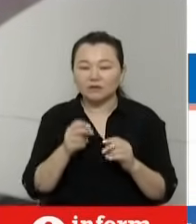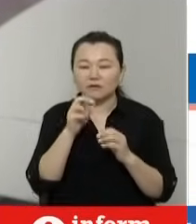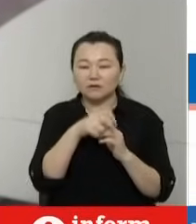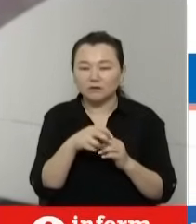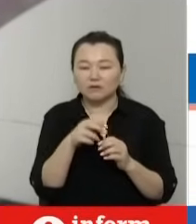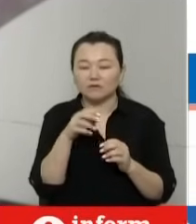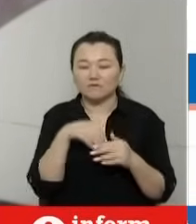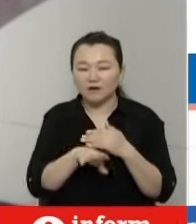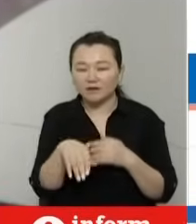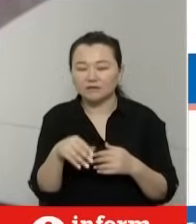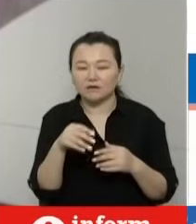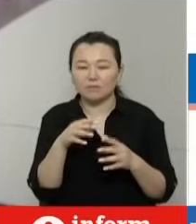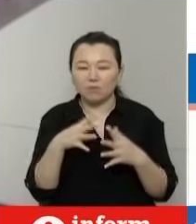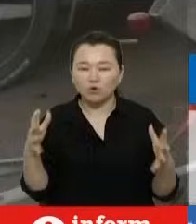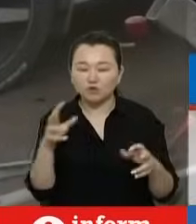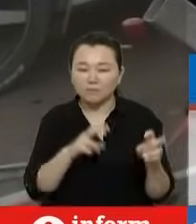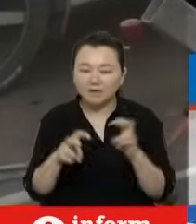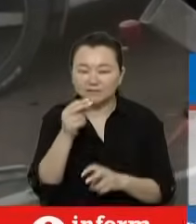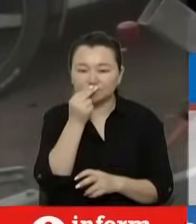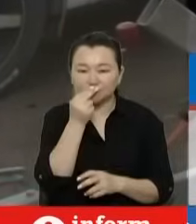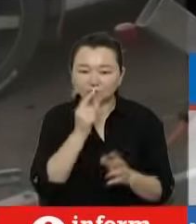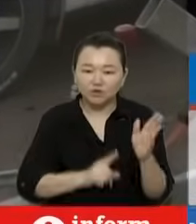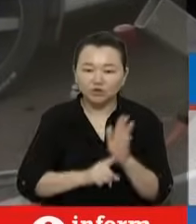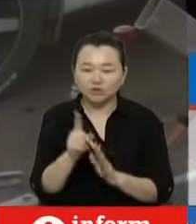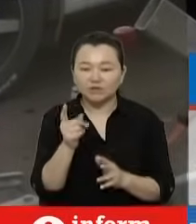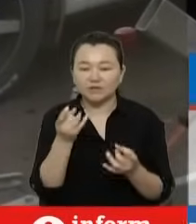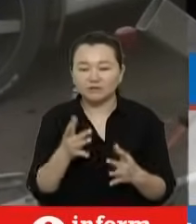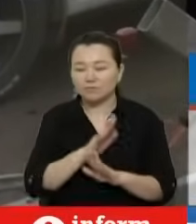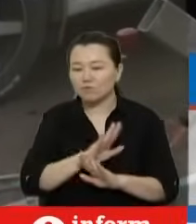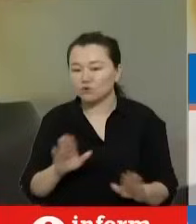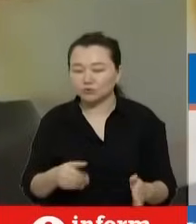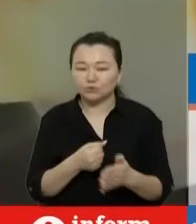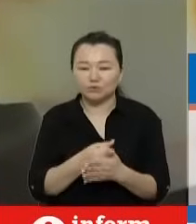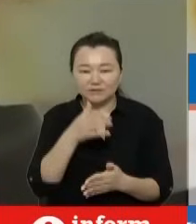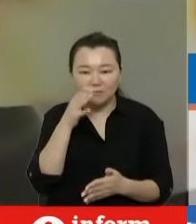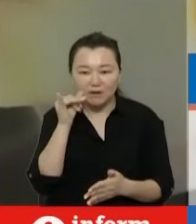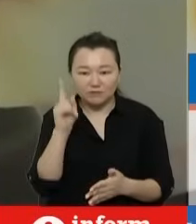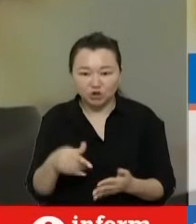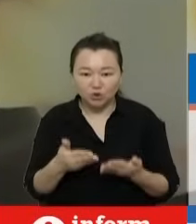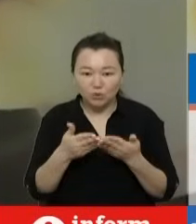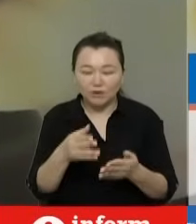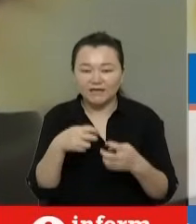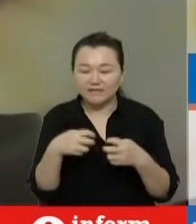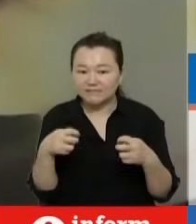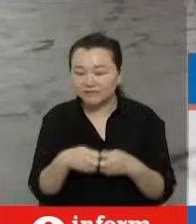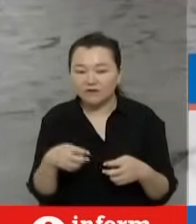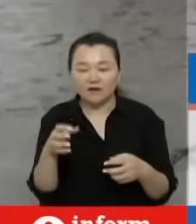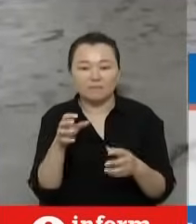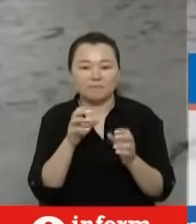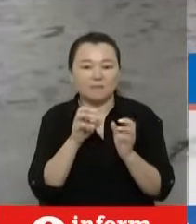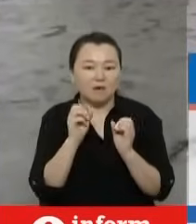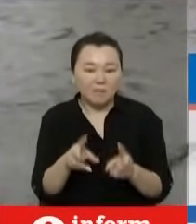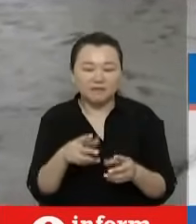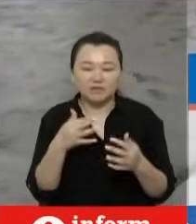чердаков, выходить максимально в поисках еды. Не просто сейчас добираться до собак и на лодках. На резиновых небезопасно. Несколько